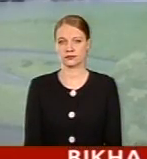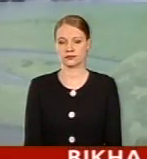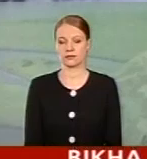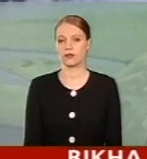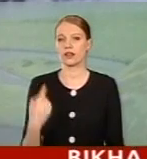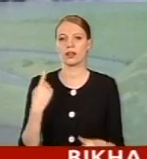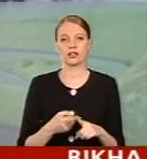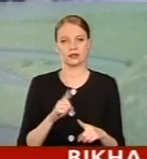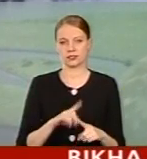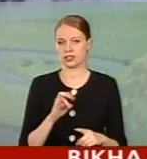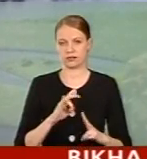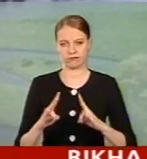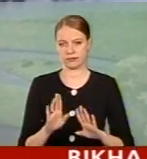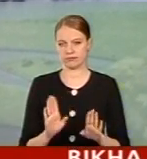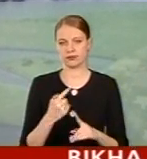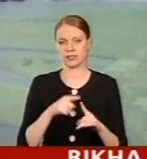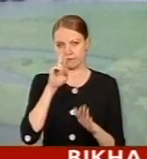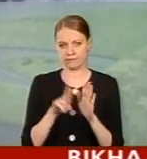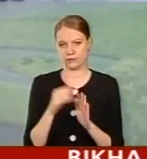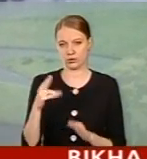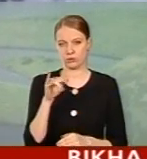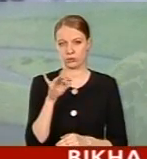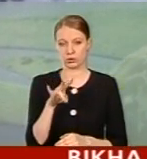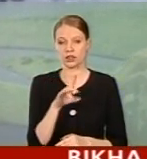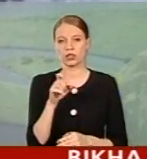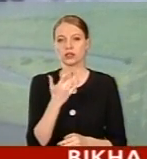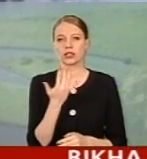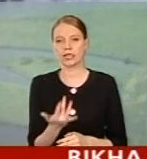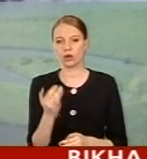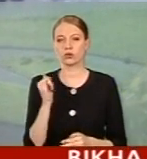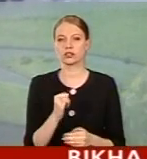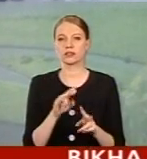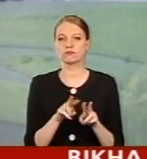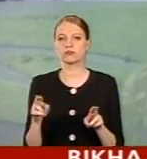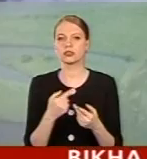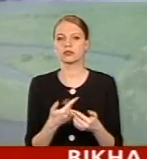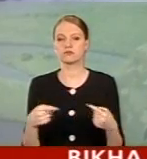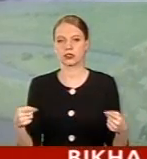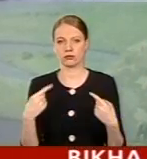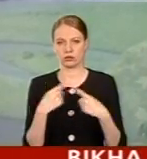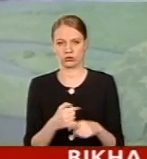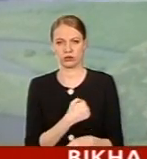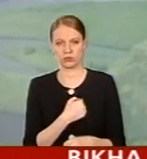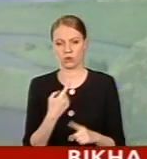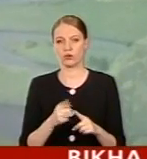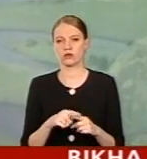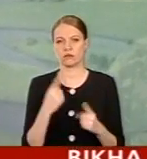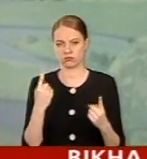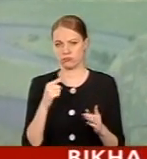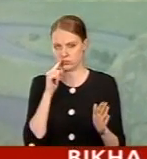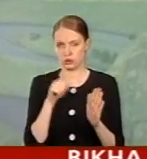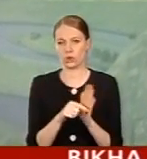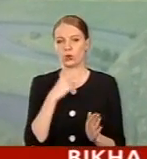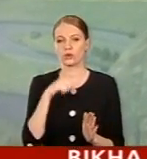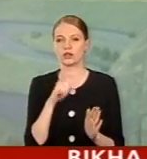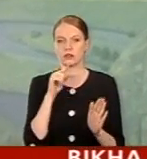Це не сепаратисти, це піддані Путіна. Судячи з кількості й типу зброї, відбувається пряма російська військова інтервенція в